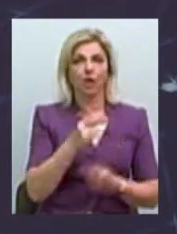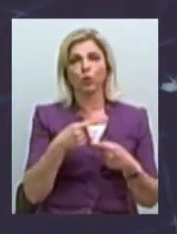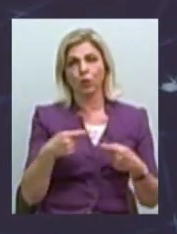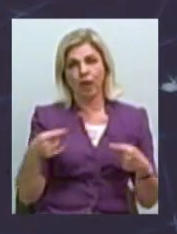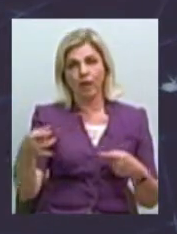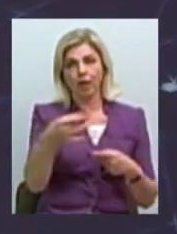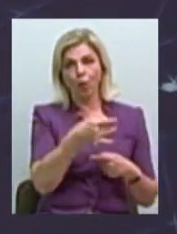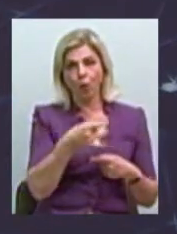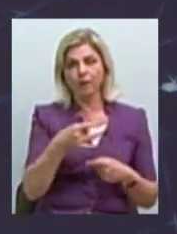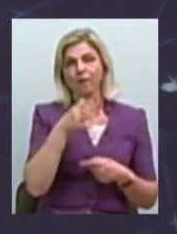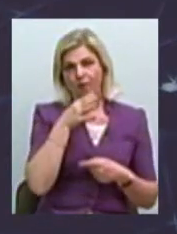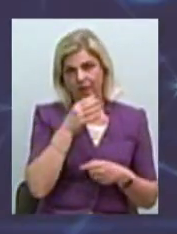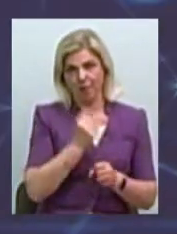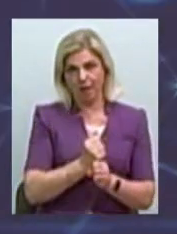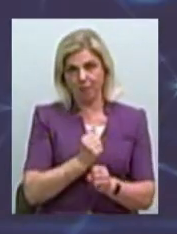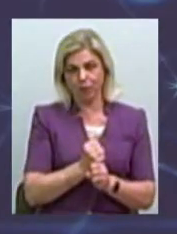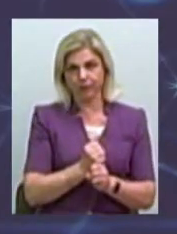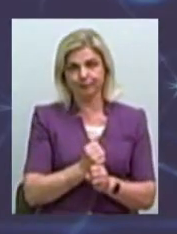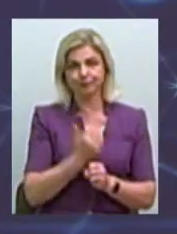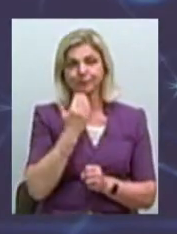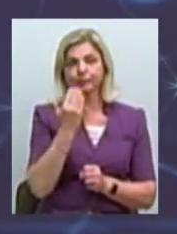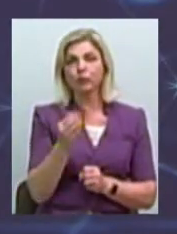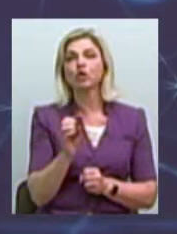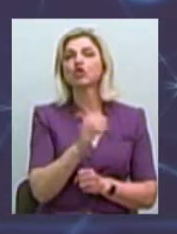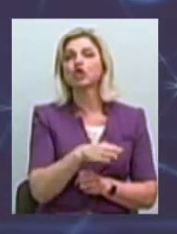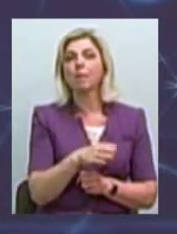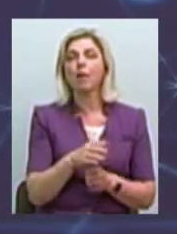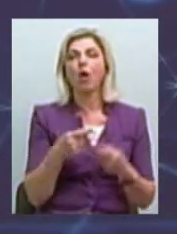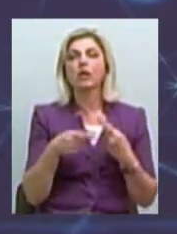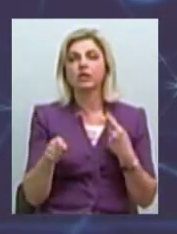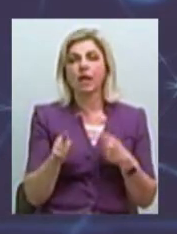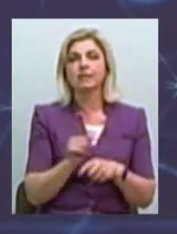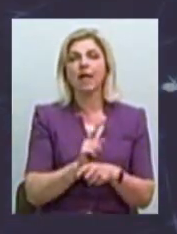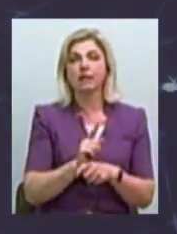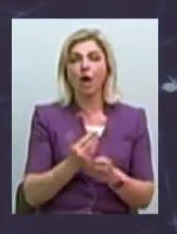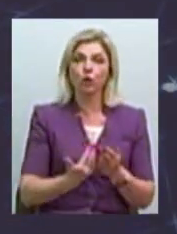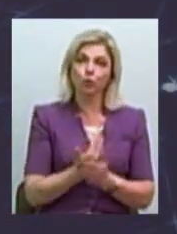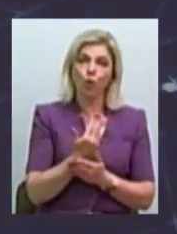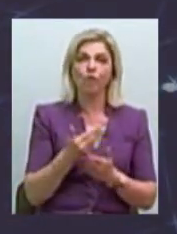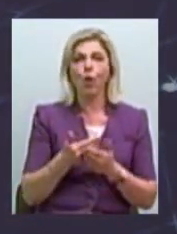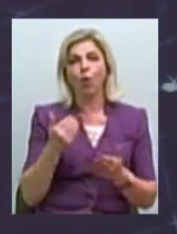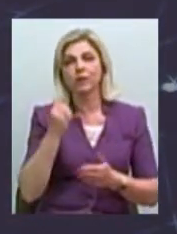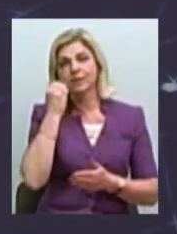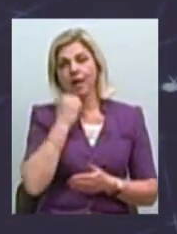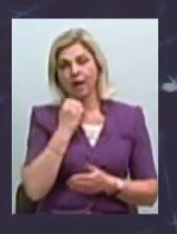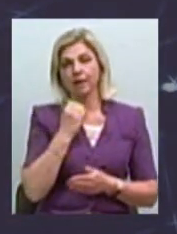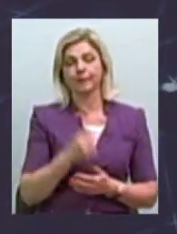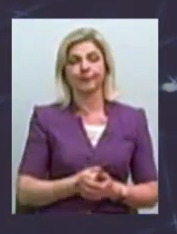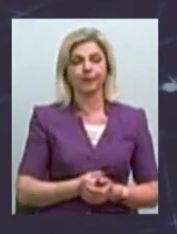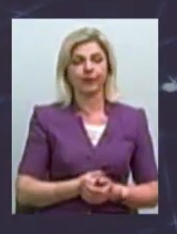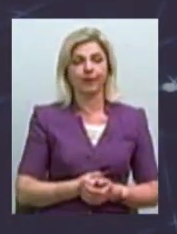регионами в процессе работы. А чем отличаются эти стандарты от старых? Ну, в двух словах, это,